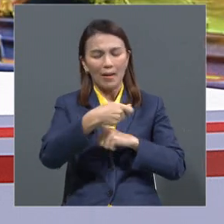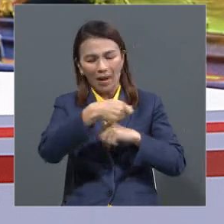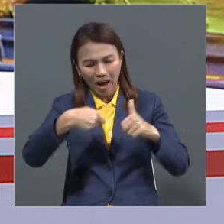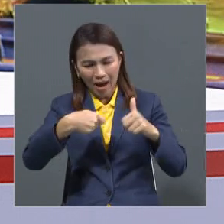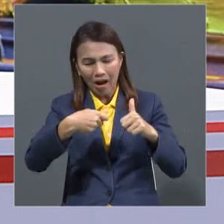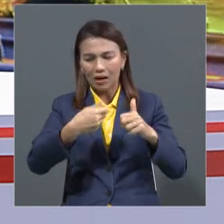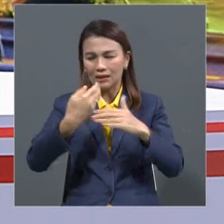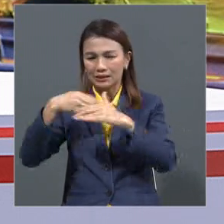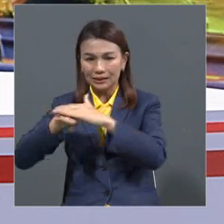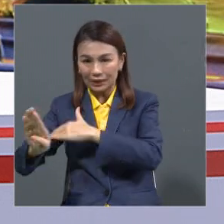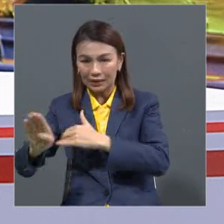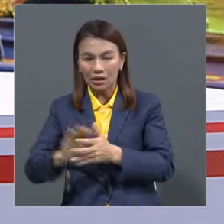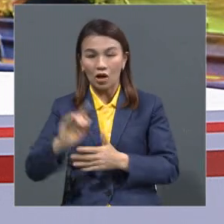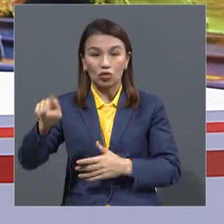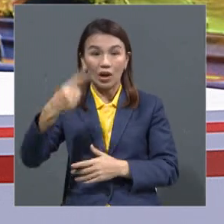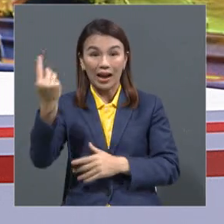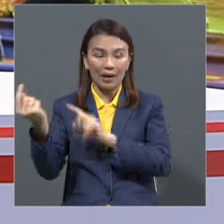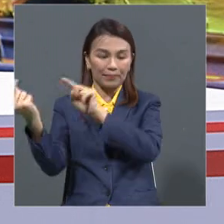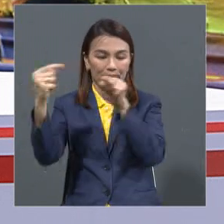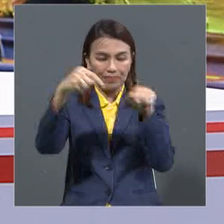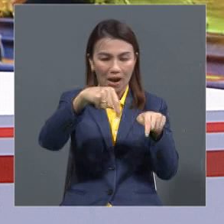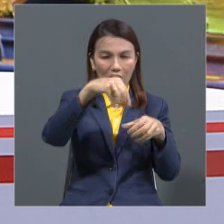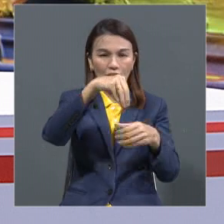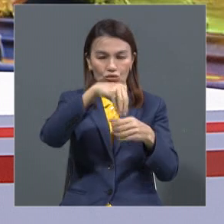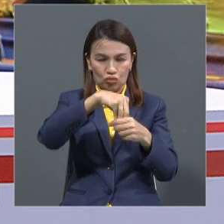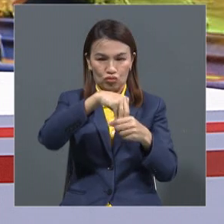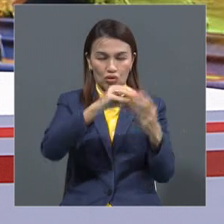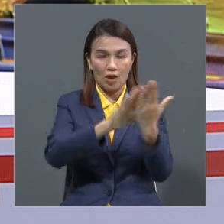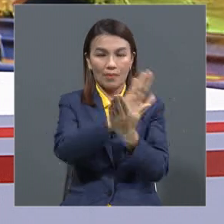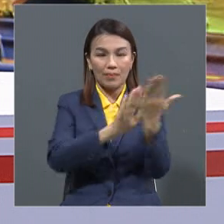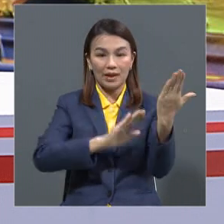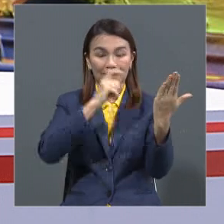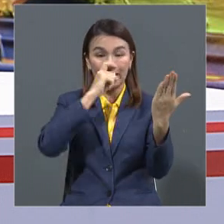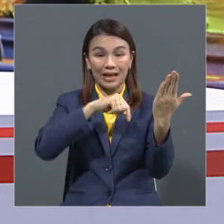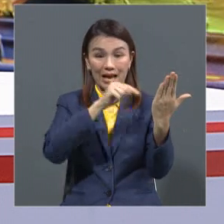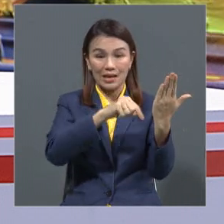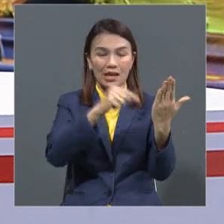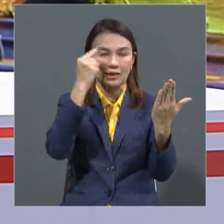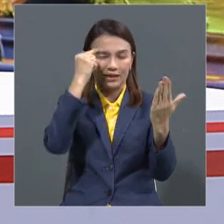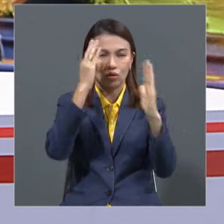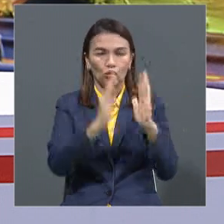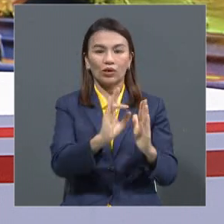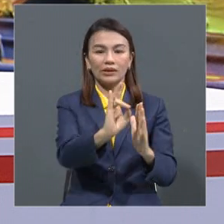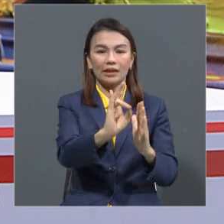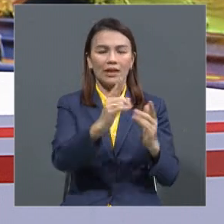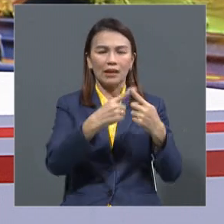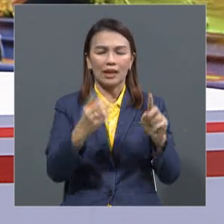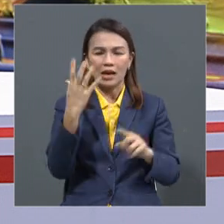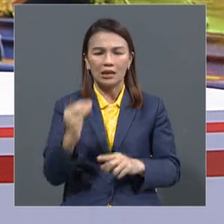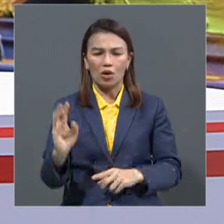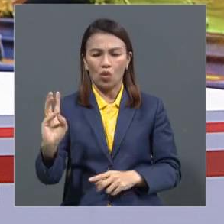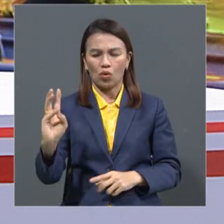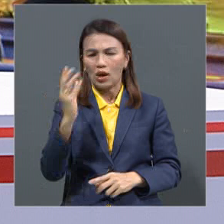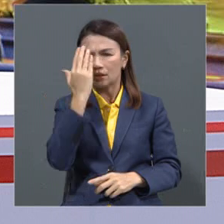ว่าตอนแรกเนี่ยเข้าประเทศมาแล้วก็มาเช็คอินเนี่ยเขเข้าใจว่าน่าจะเป็นเอ่อเข้าประเทศมาเข้าใจว่า 7คนแต่ทำไมเหลืออยู่ 6คนนะ